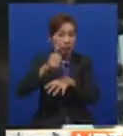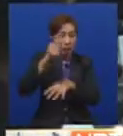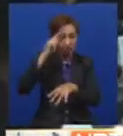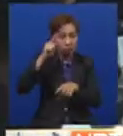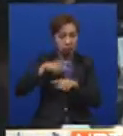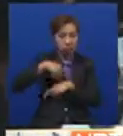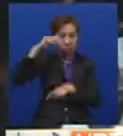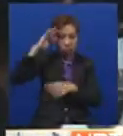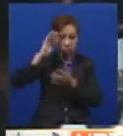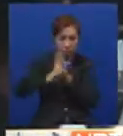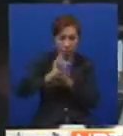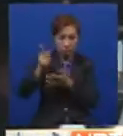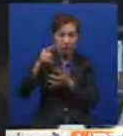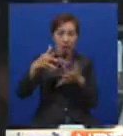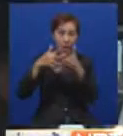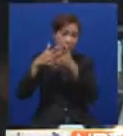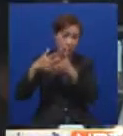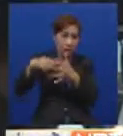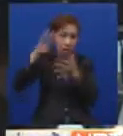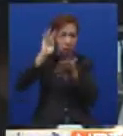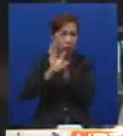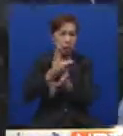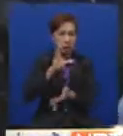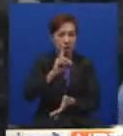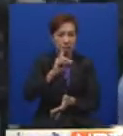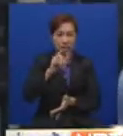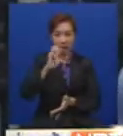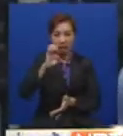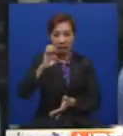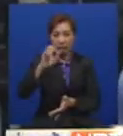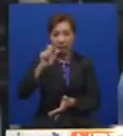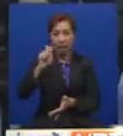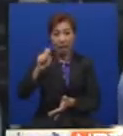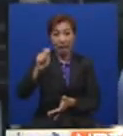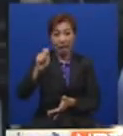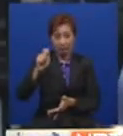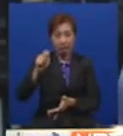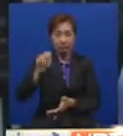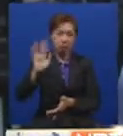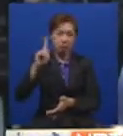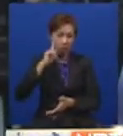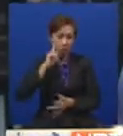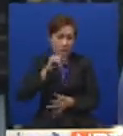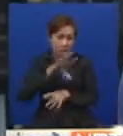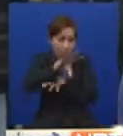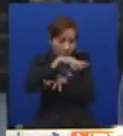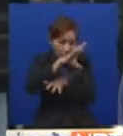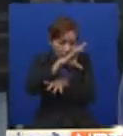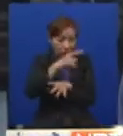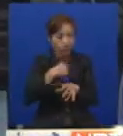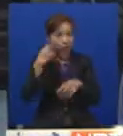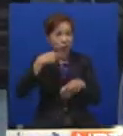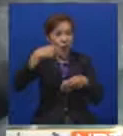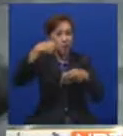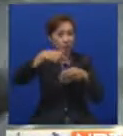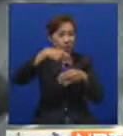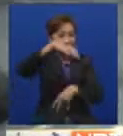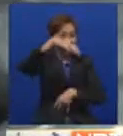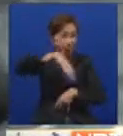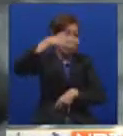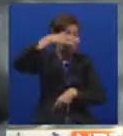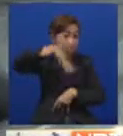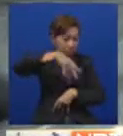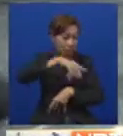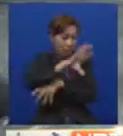ประจำประเทศไทยหรือว่า deaทำการล่อซื้อเฮโรอีนดังกล่าวจากผู้ต้องหาที่บริเวณปั๊มน้ำมันปตทตำบล